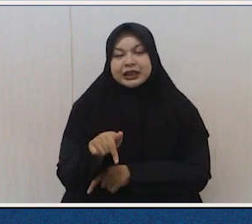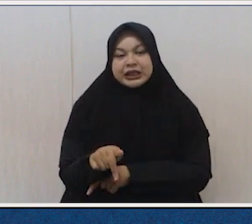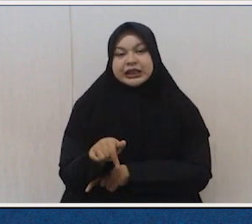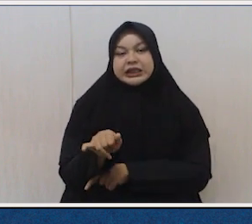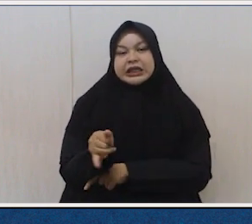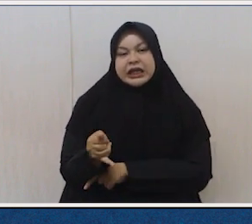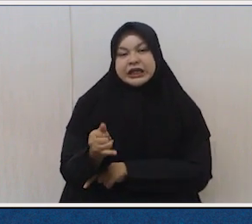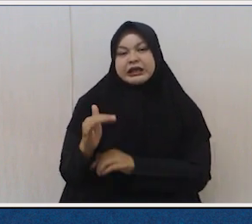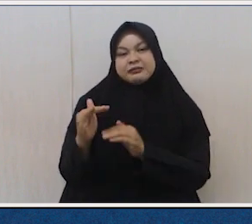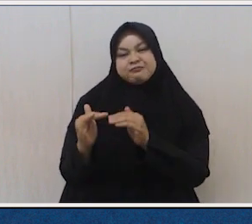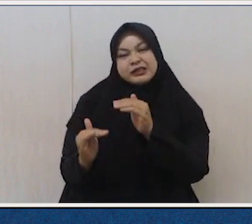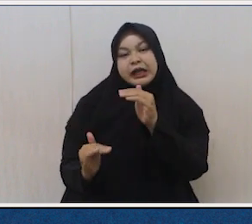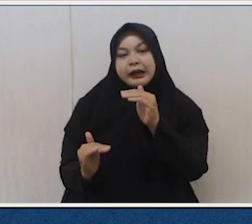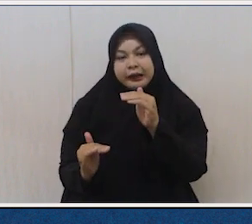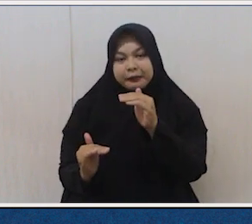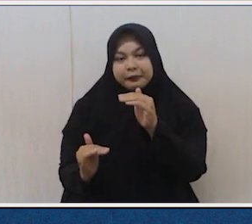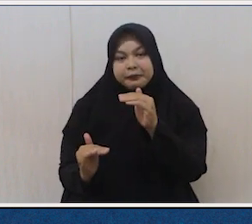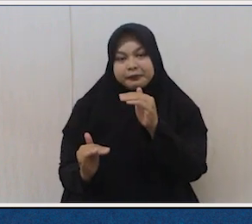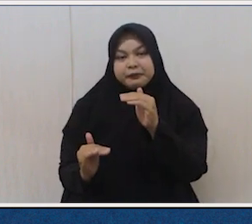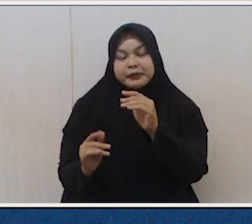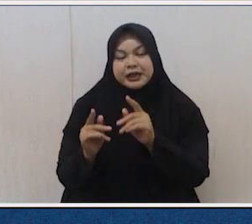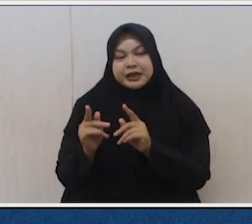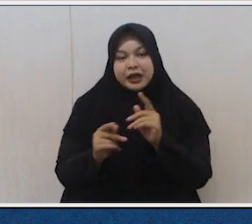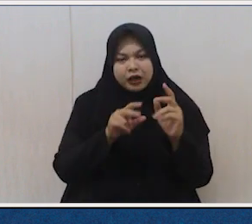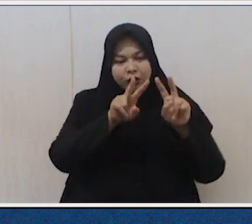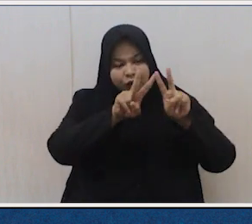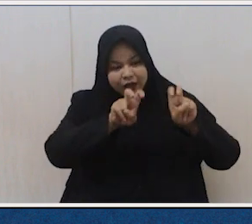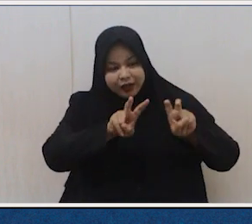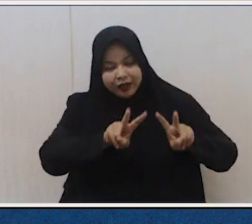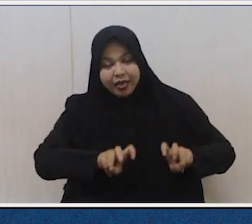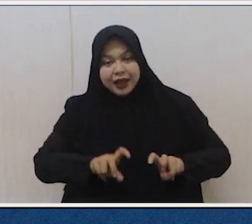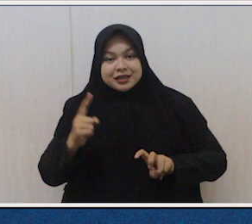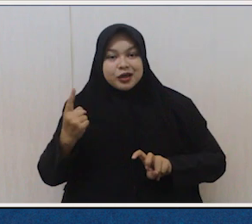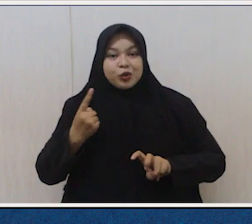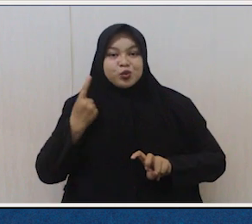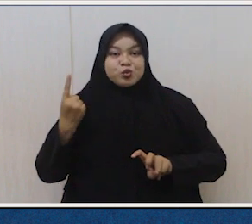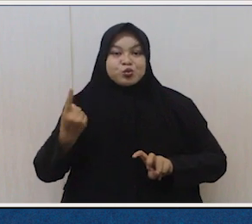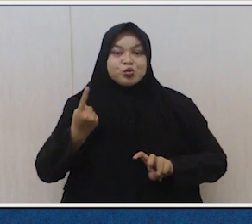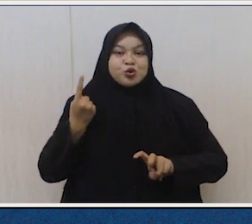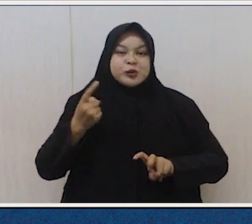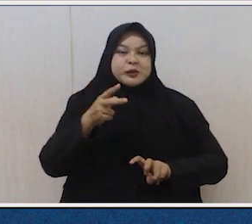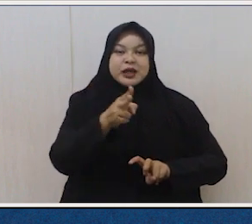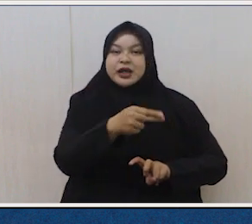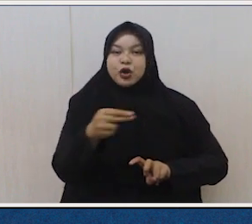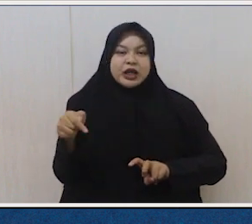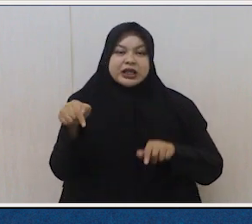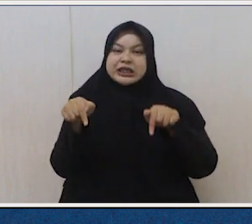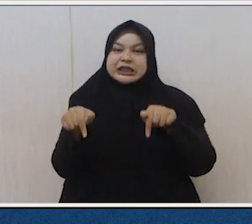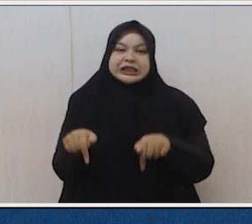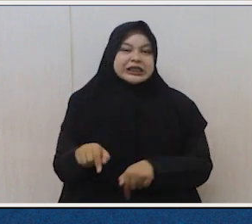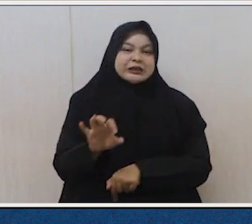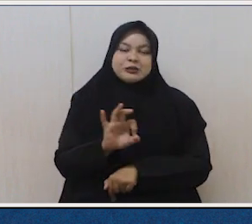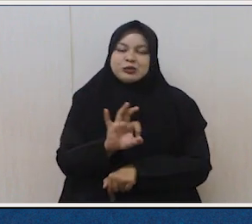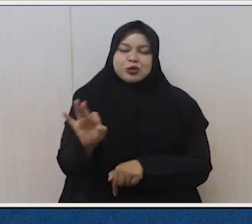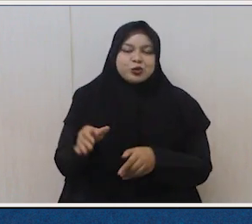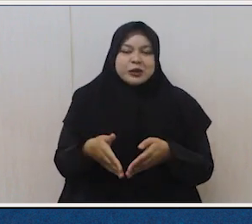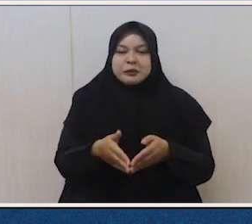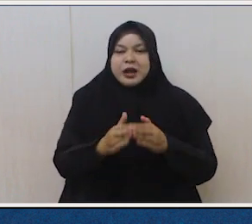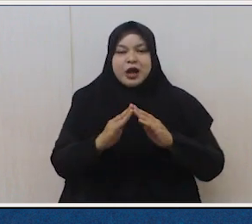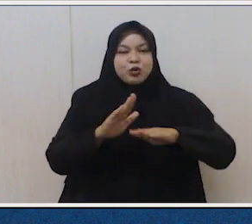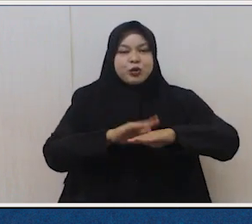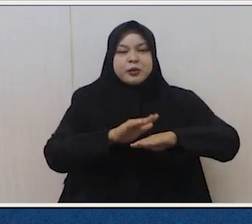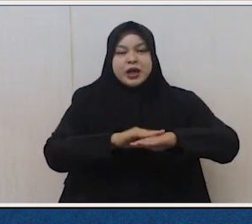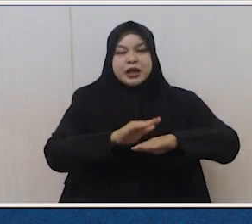ada gap memang kalau kita analisa secara umum di Indonesia itu tidak terbangun eh budaya perubahan